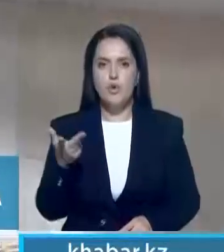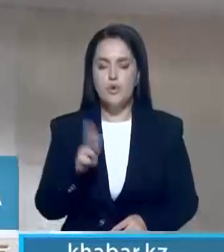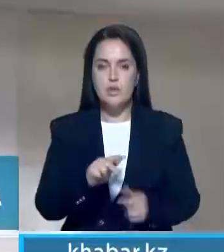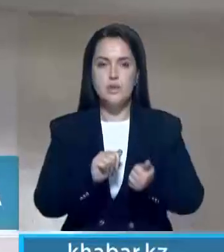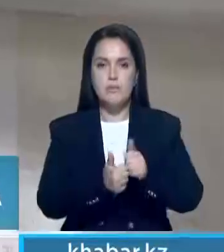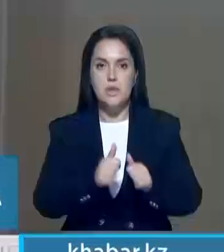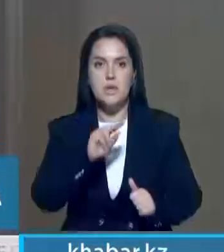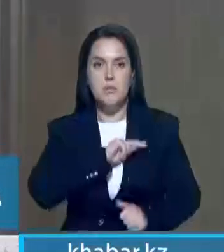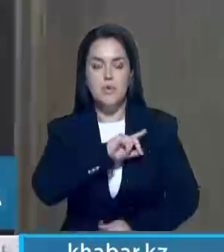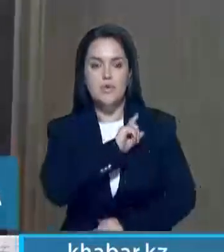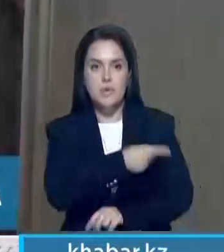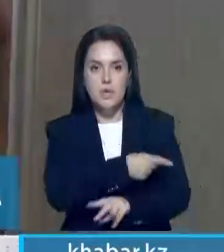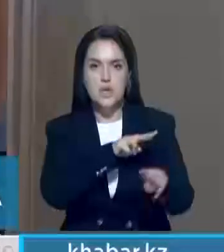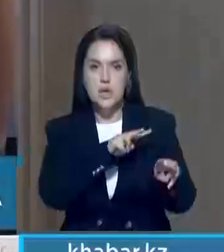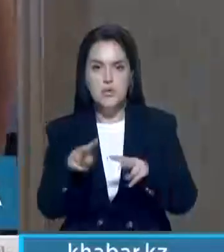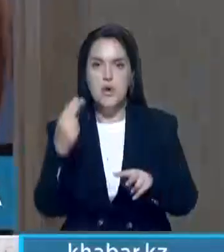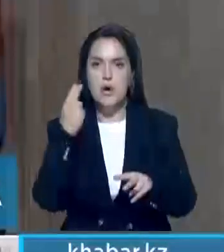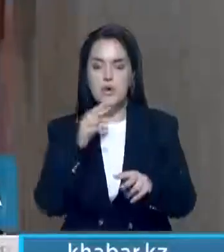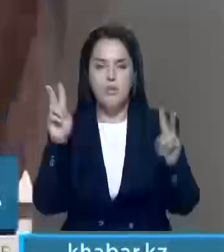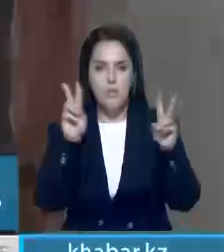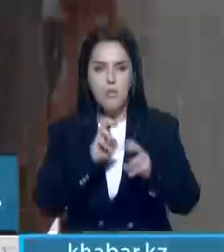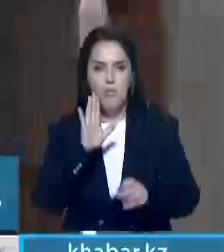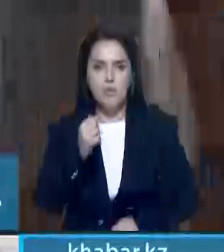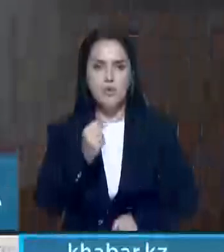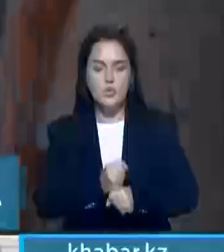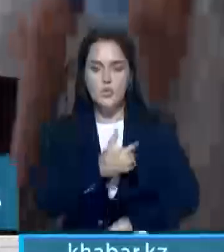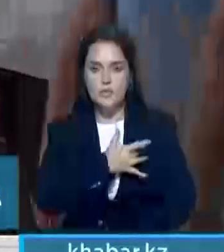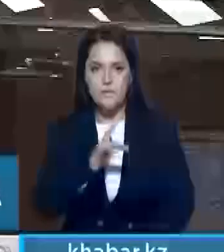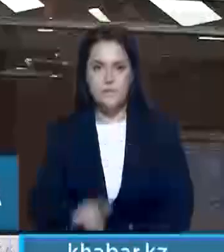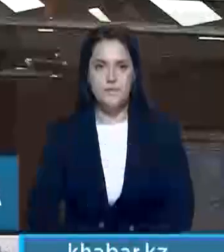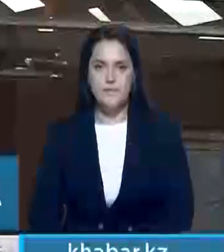также усилить контроль над качеством работ.